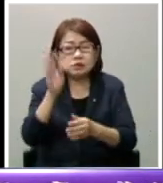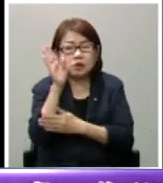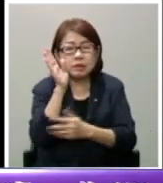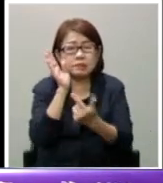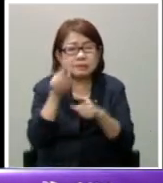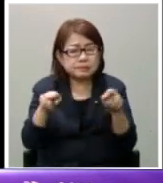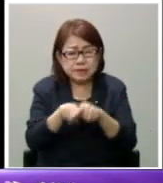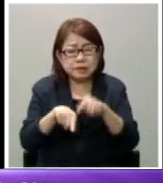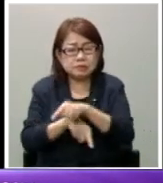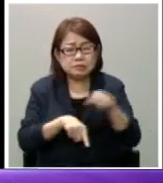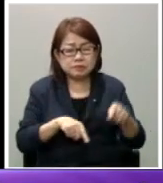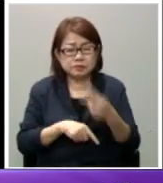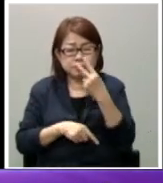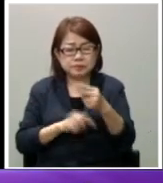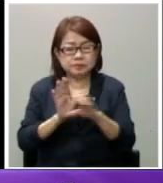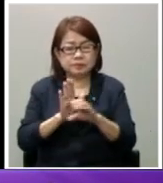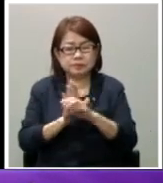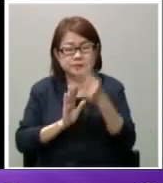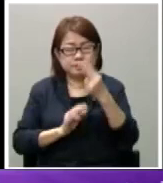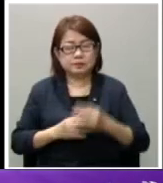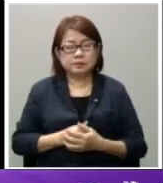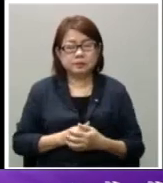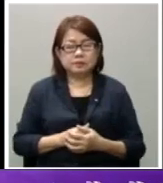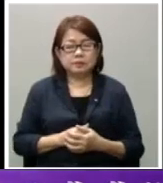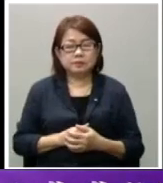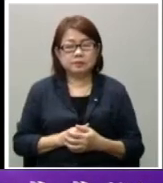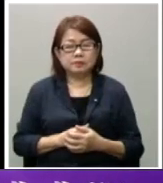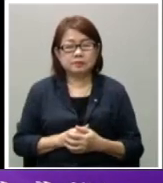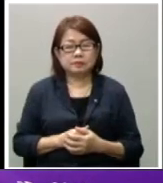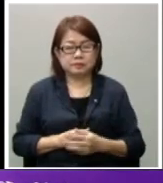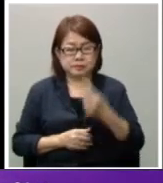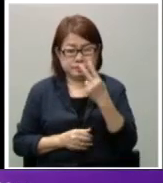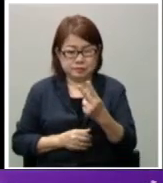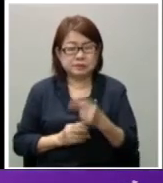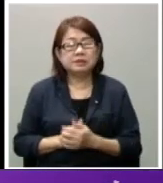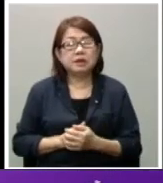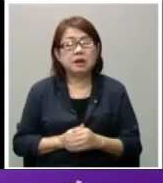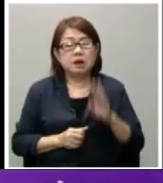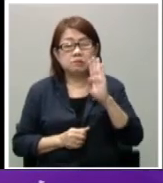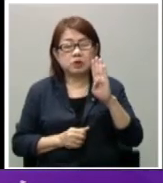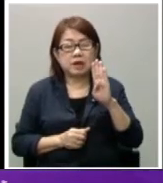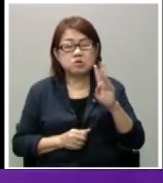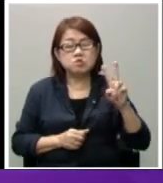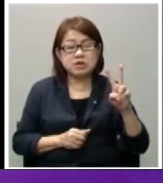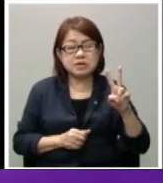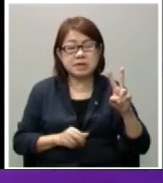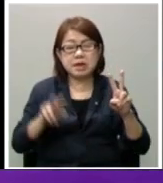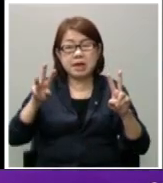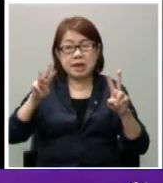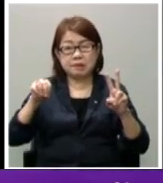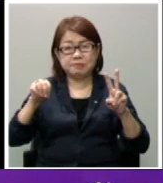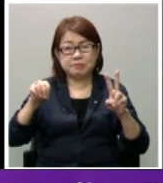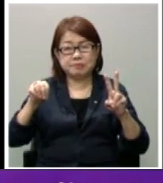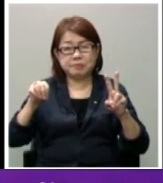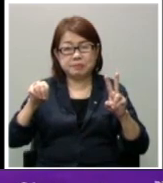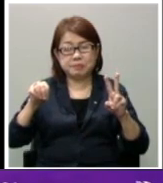ลด์ครับ V Smart กับ MSC ครับอันนี้คือเครื่องมืออันนี้ครับบริษัทอยู่รั้วเดียวกันอันเดียวกันเลยครับทำไม